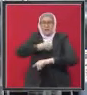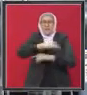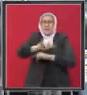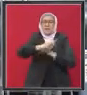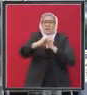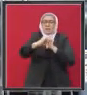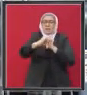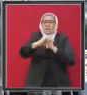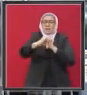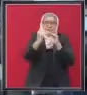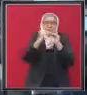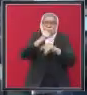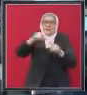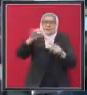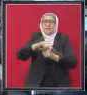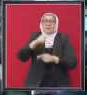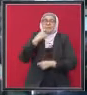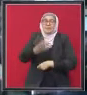Tolong.